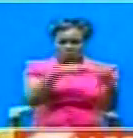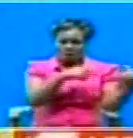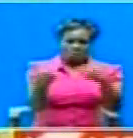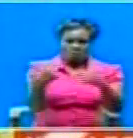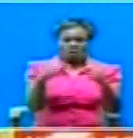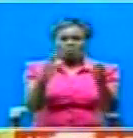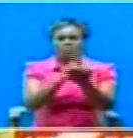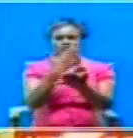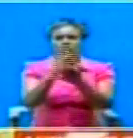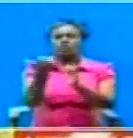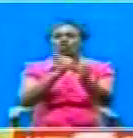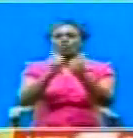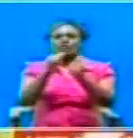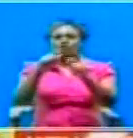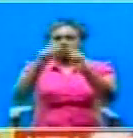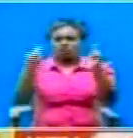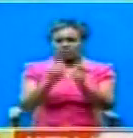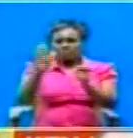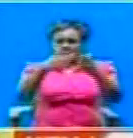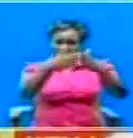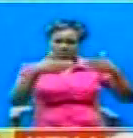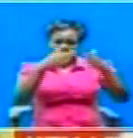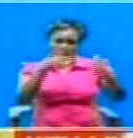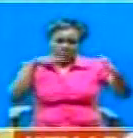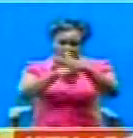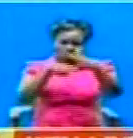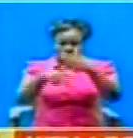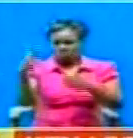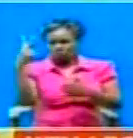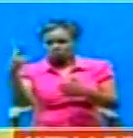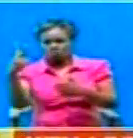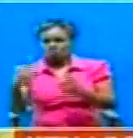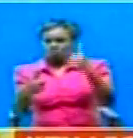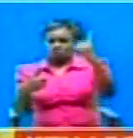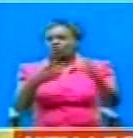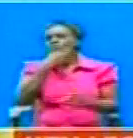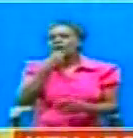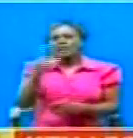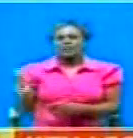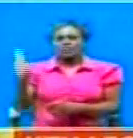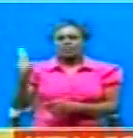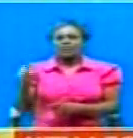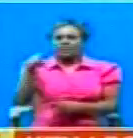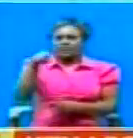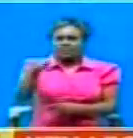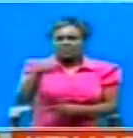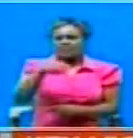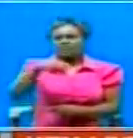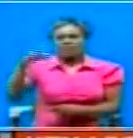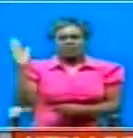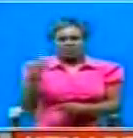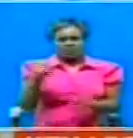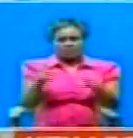timu anayoiunga mkono ya Arsenal kufungwa mabao 2-1 na timu ya Manchester. Jamaa huyo alipachikwa jina la